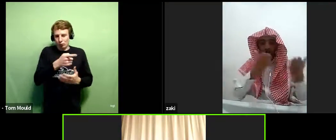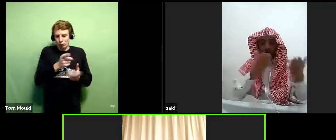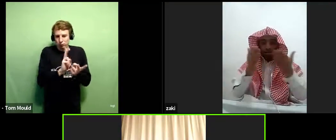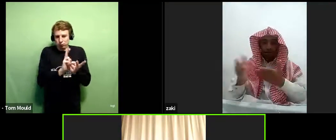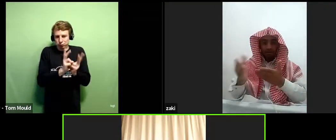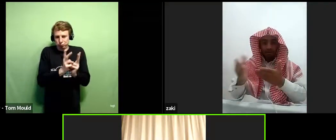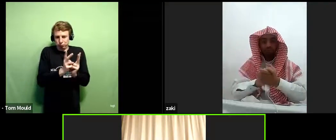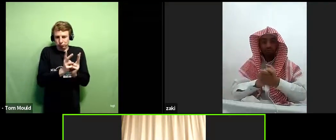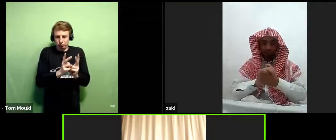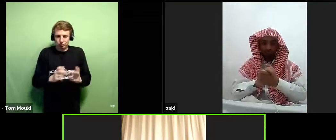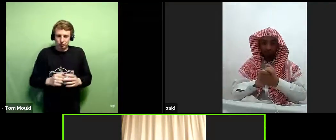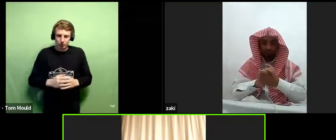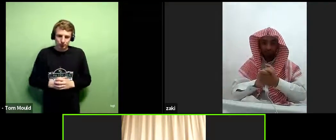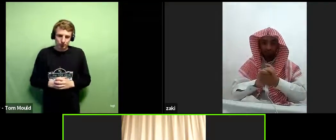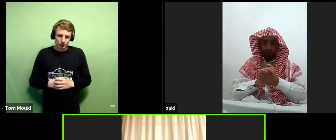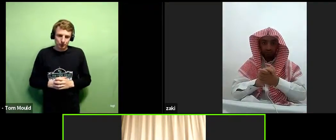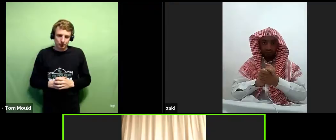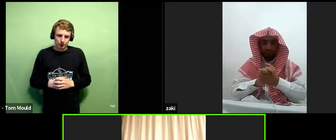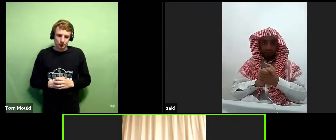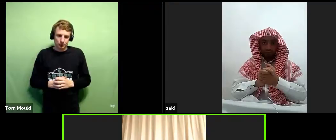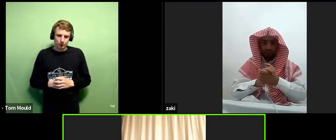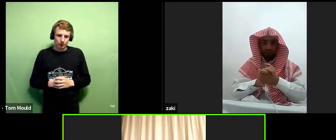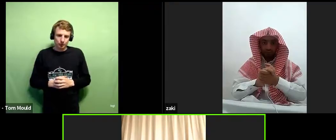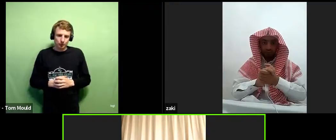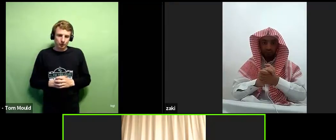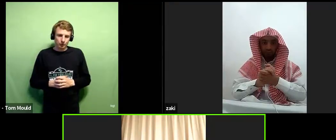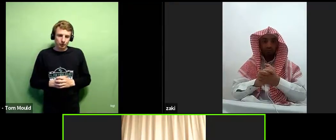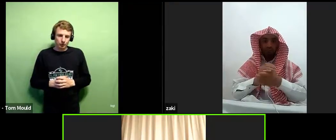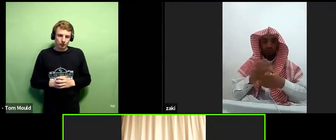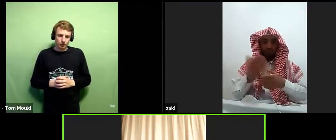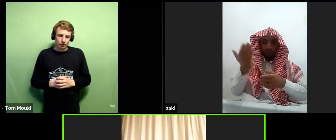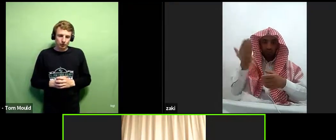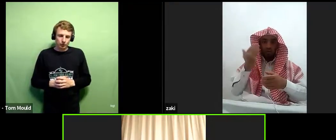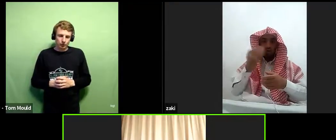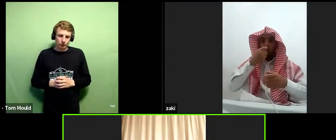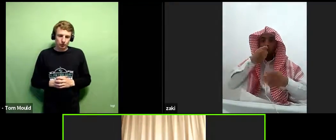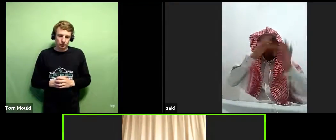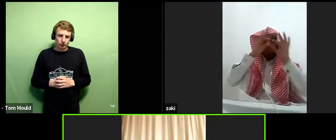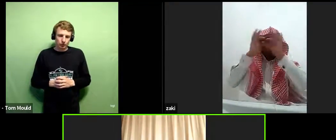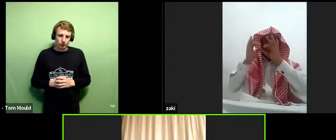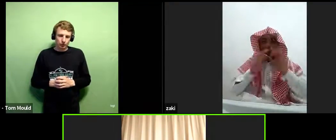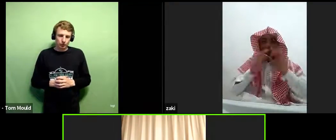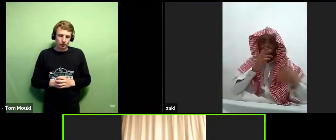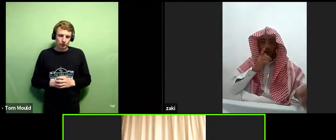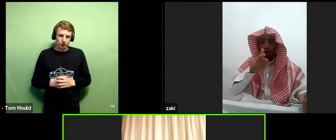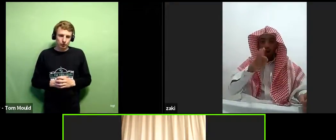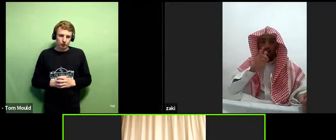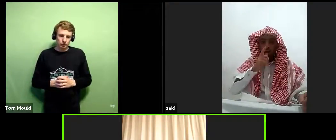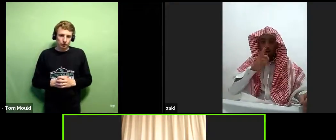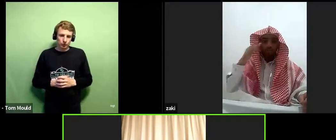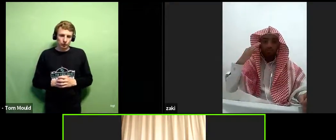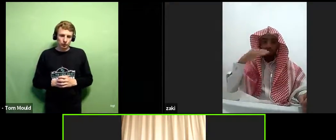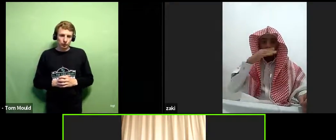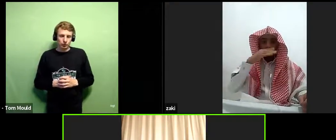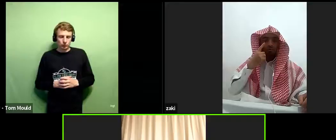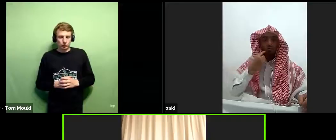في إنصات لقراءة خاشعة جميلة، والآن هو